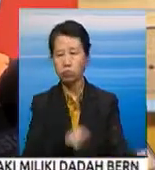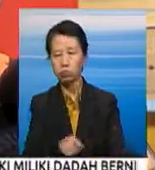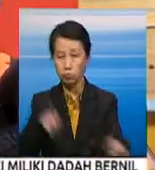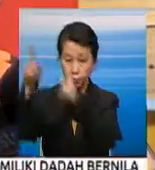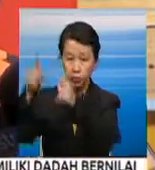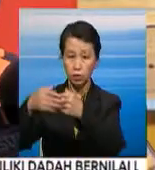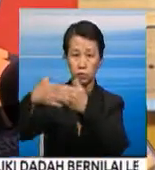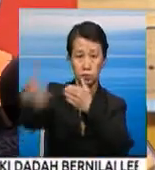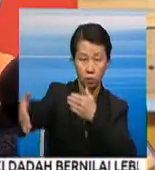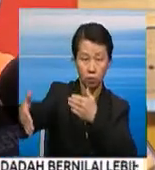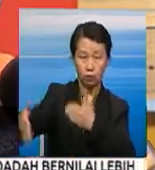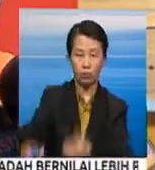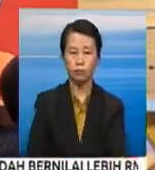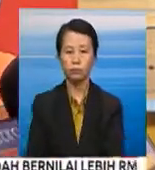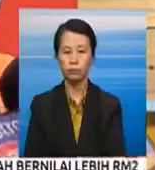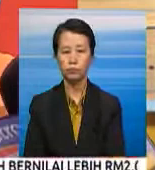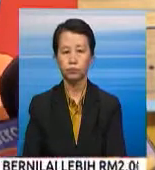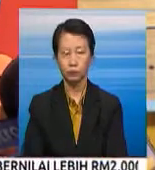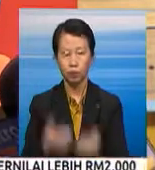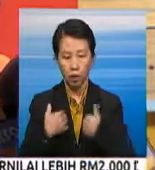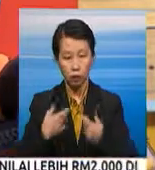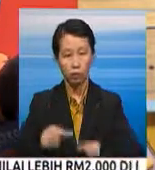lebih jauh. Ruang ataupun peluang